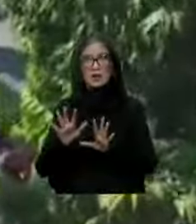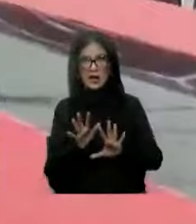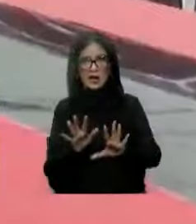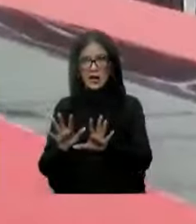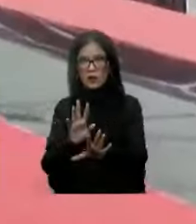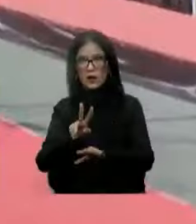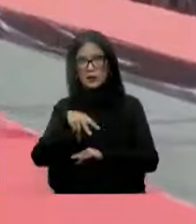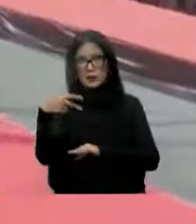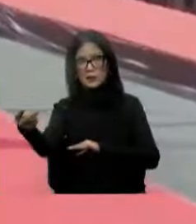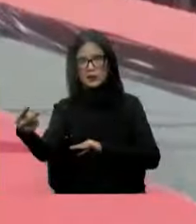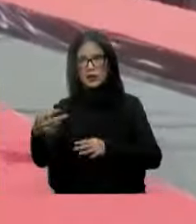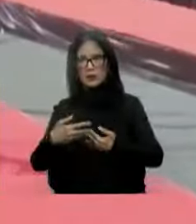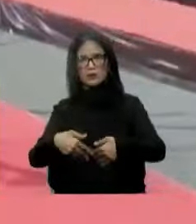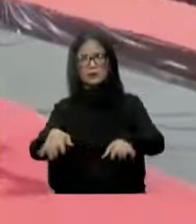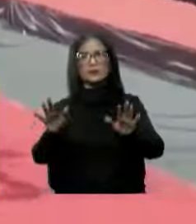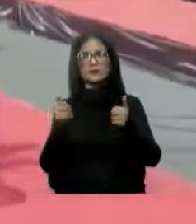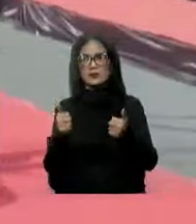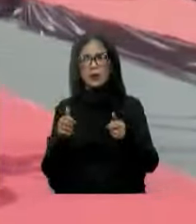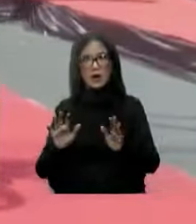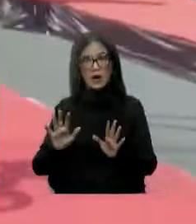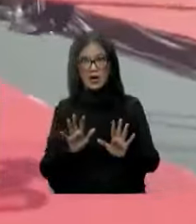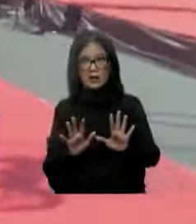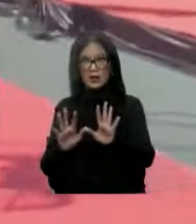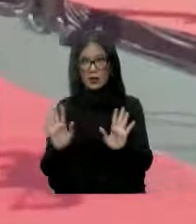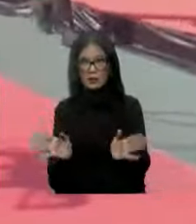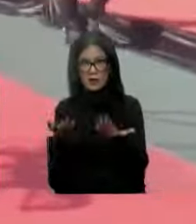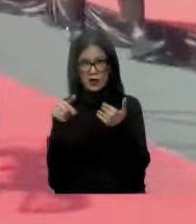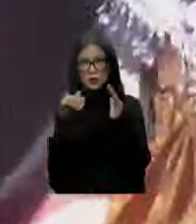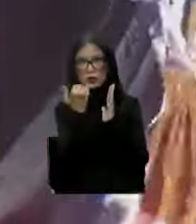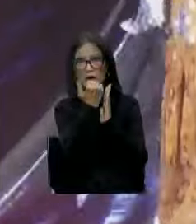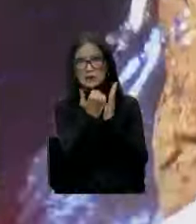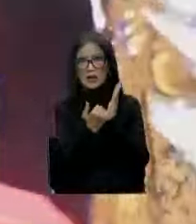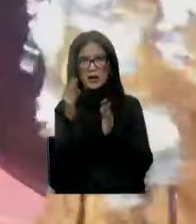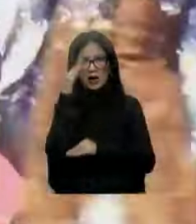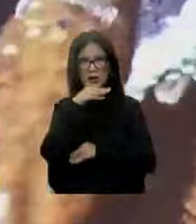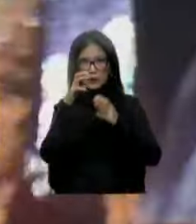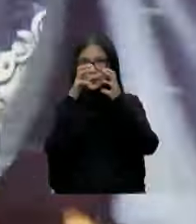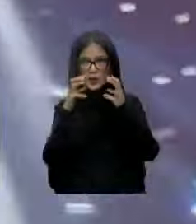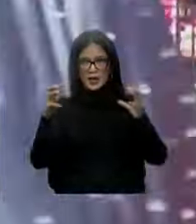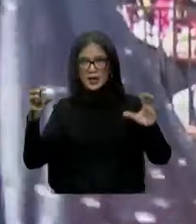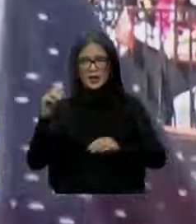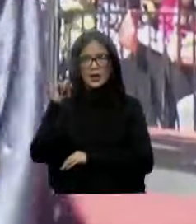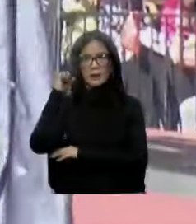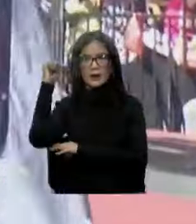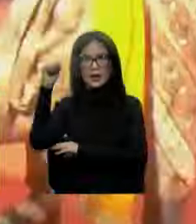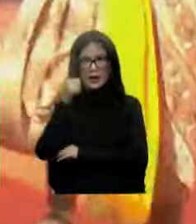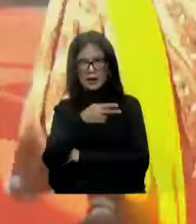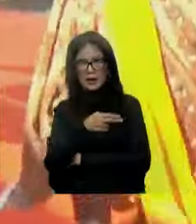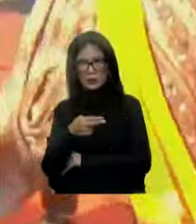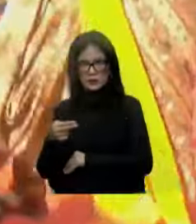tertib. Karnaval pembangunan diselenggarakan dalam rangka peringatan Hari Kemerdekaan dan Hari Jadi Kabupaten Klaten.